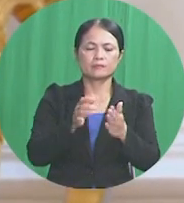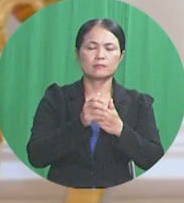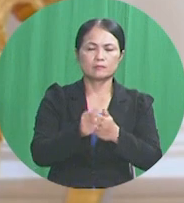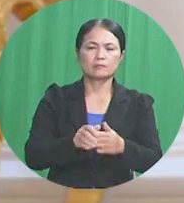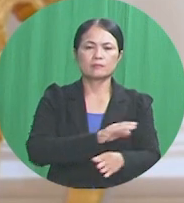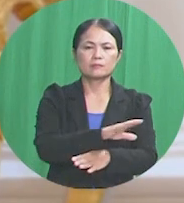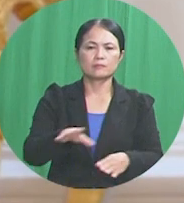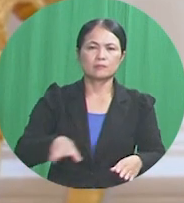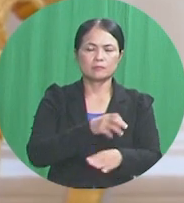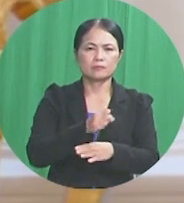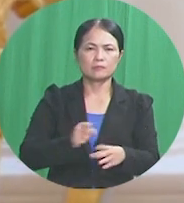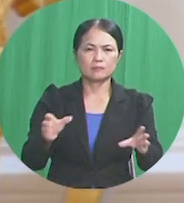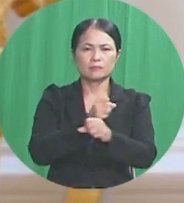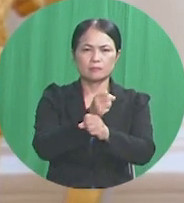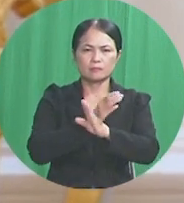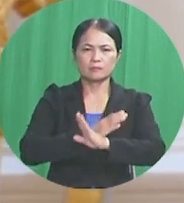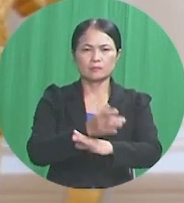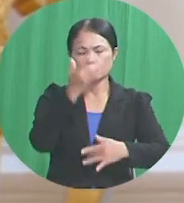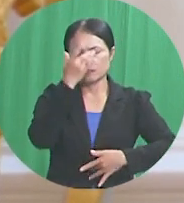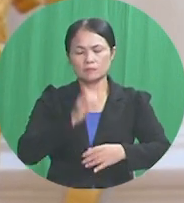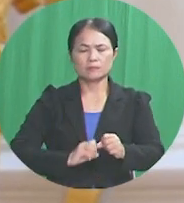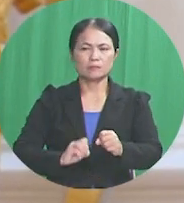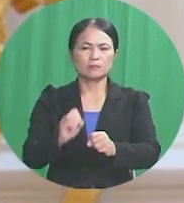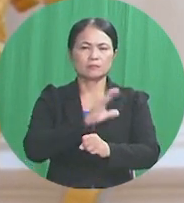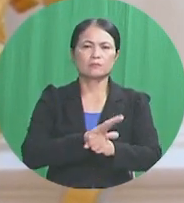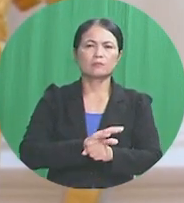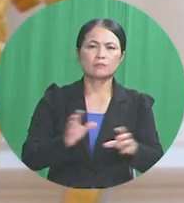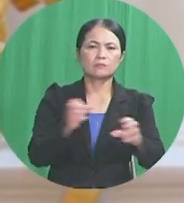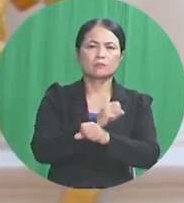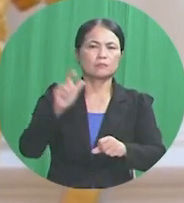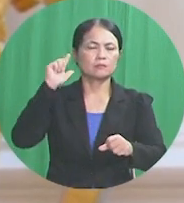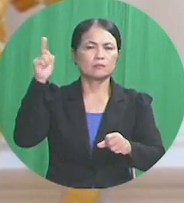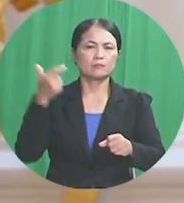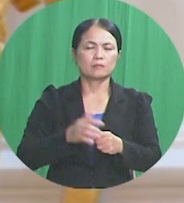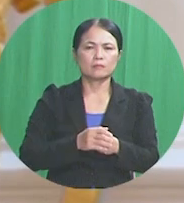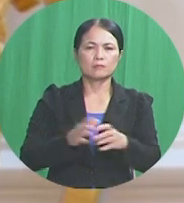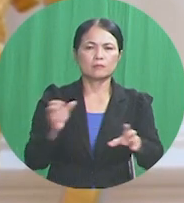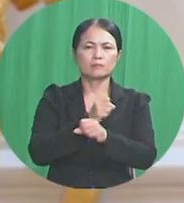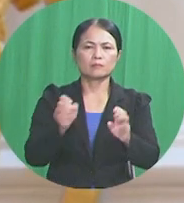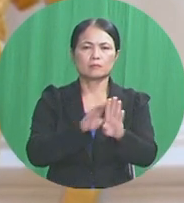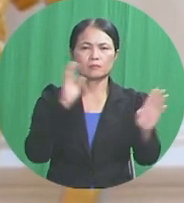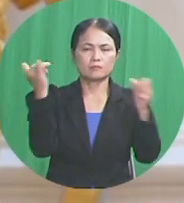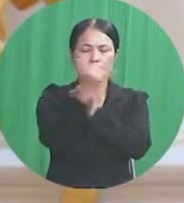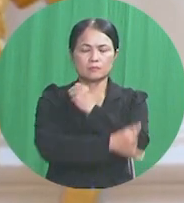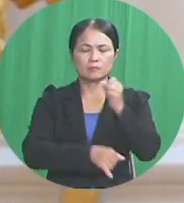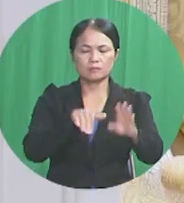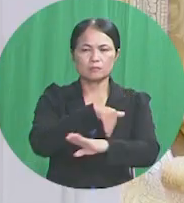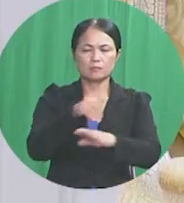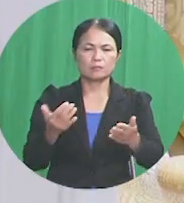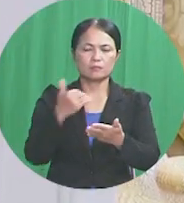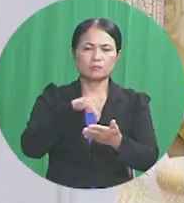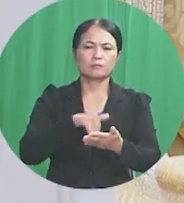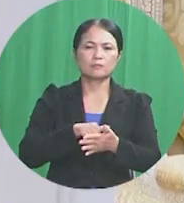បាលកម្ពុជាដែលបានទប់ស្កាត់ជំងឺ Covid-19 បានយ៉ាងជោគជ័យហើយបានបើកប្រទេសបើកសេដ្ឋកិច្ចឡើងវិ